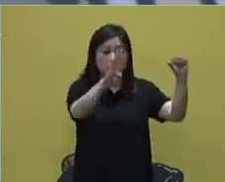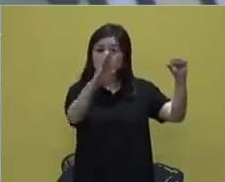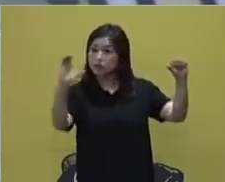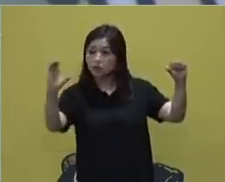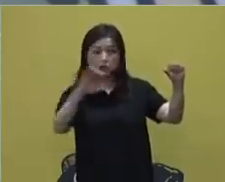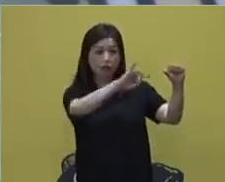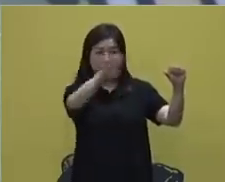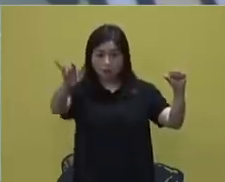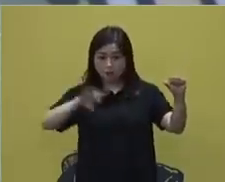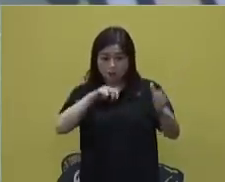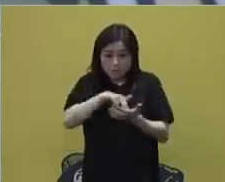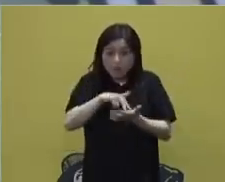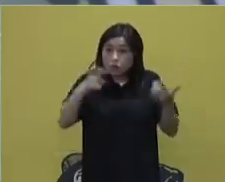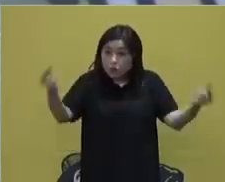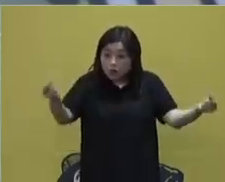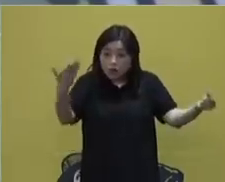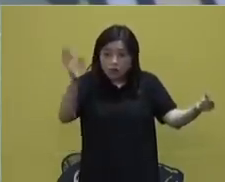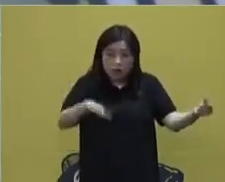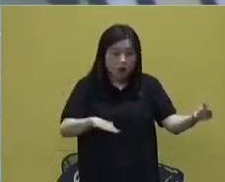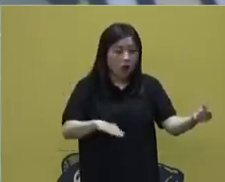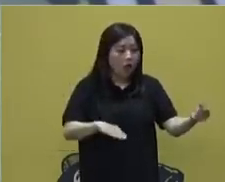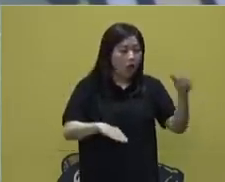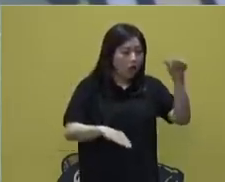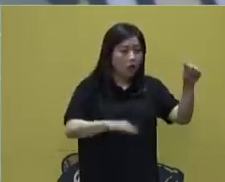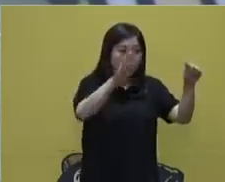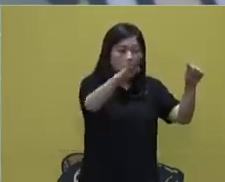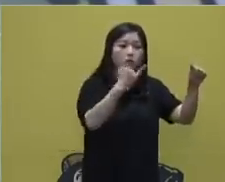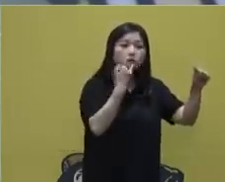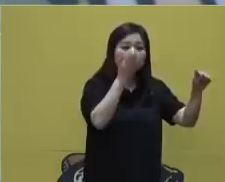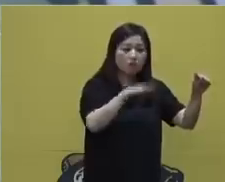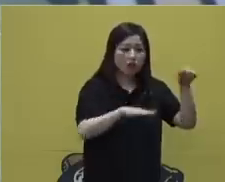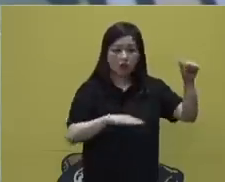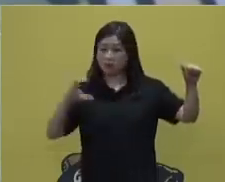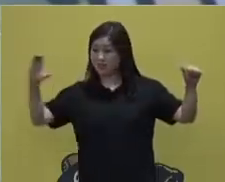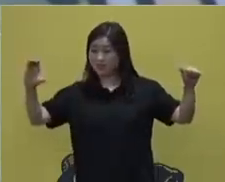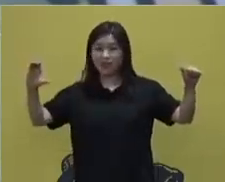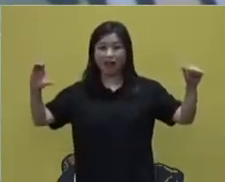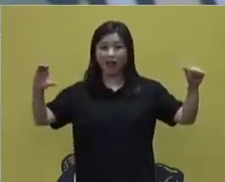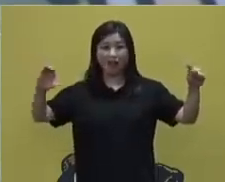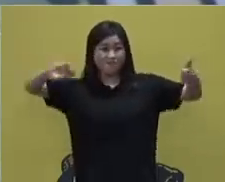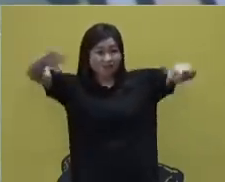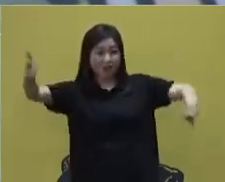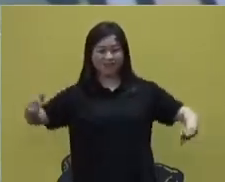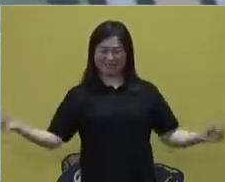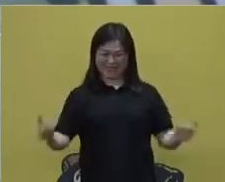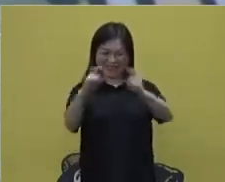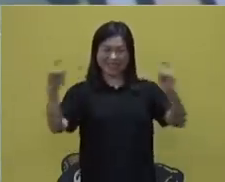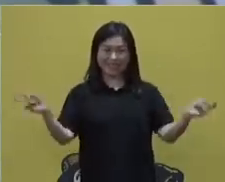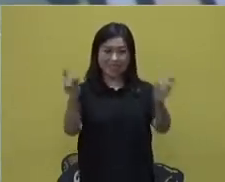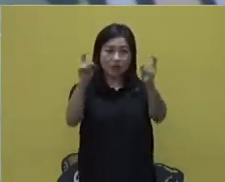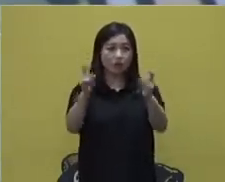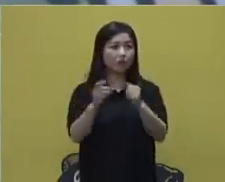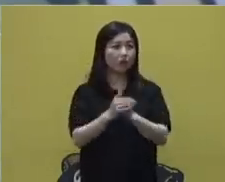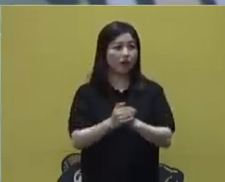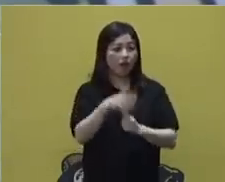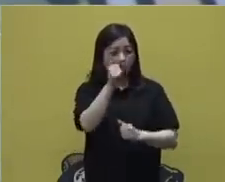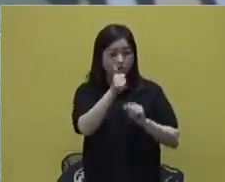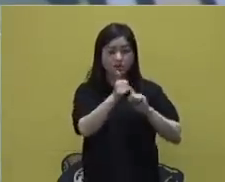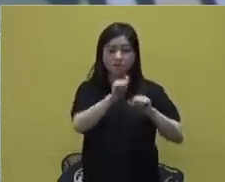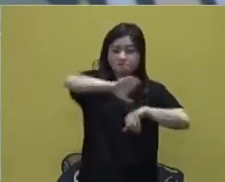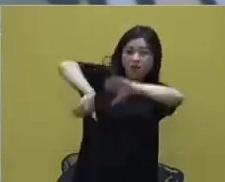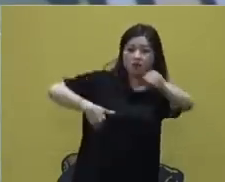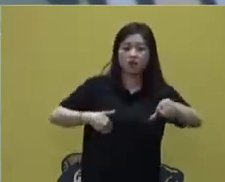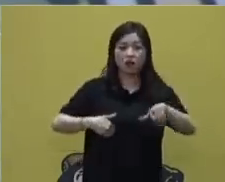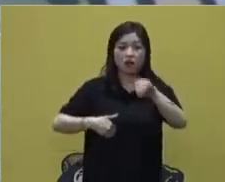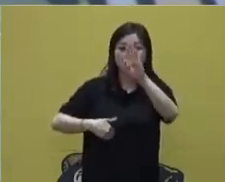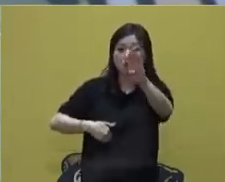당사자야. 근데 A는 괜찮은데 B와 C가 너무나 서로 의견이 달라서 막 싸우면은 당사자인 A가 나서가지고 B와 C를